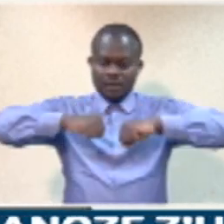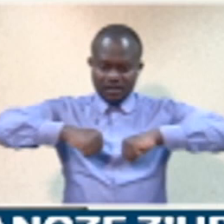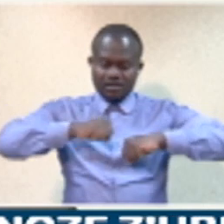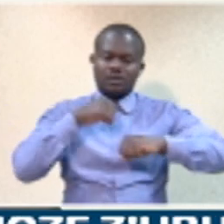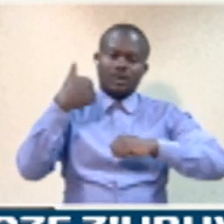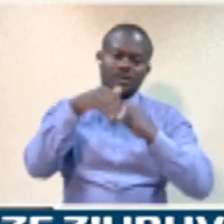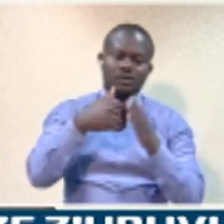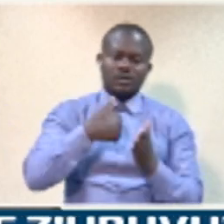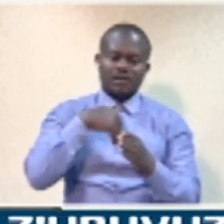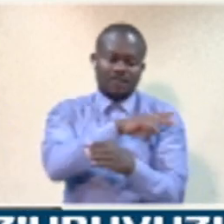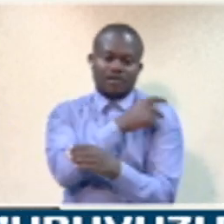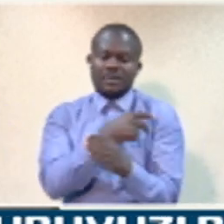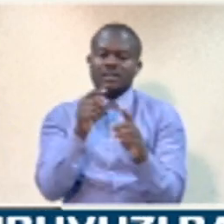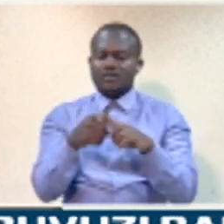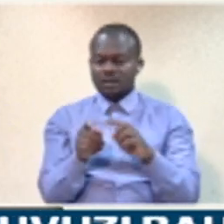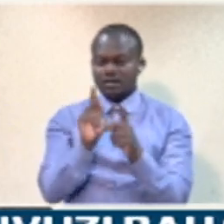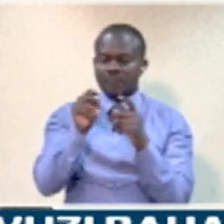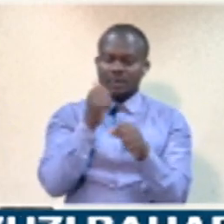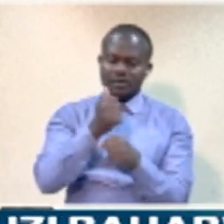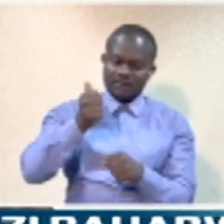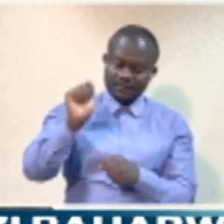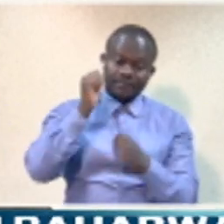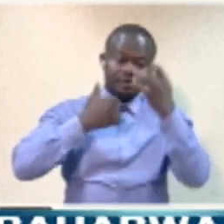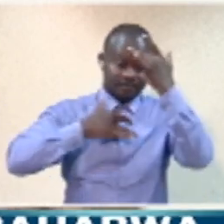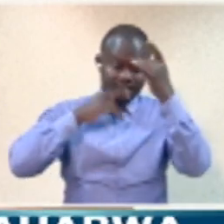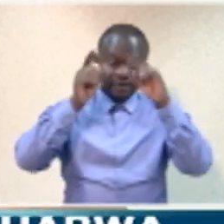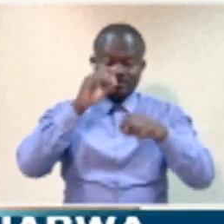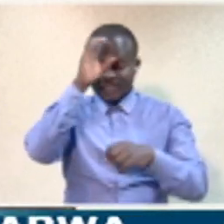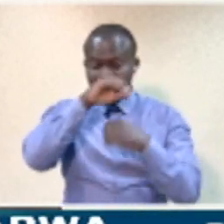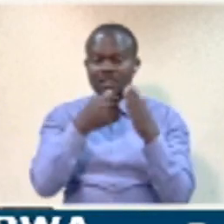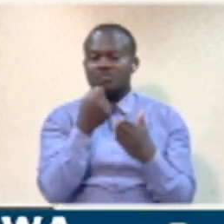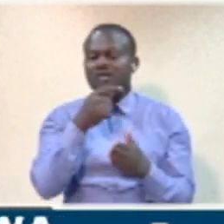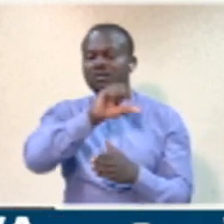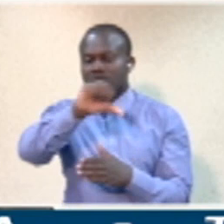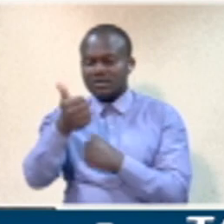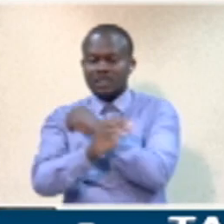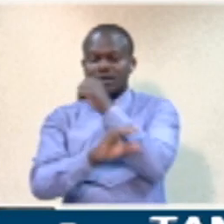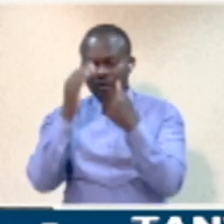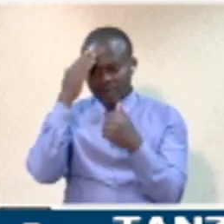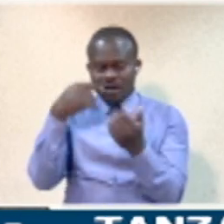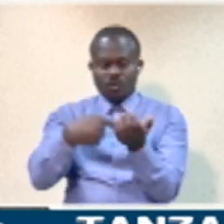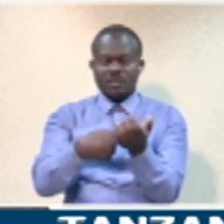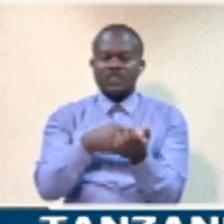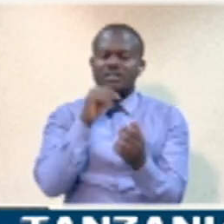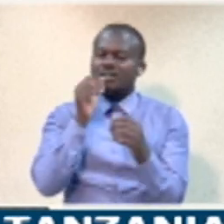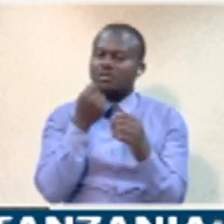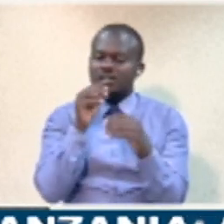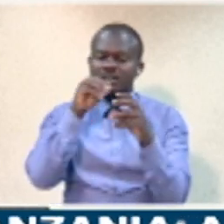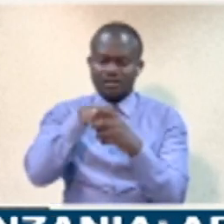twagiye tugirana na farumasi zitandukanye z'abantu bikorera uwo murwayi ajya gushaka imiti hanze kubera ko muri farumasi y'ivuriro nta y'imiti